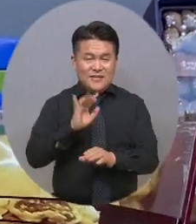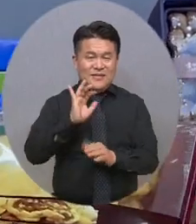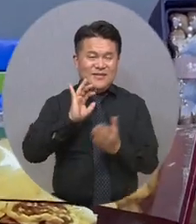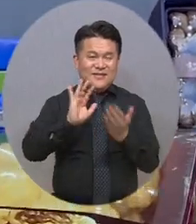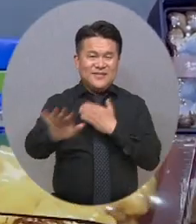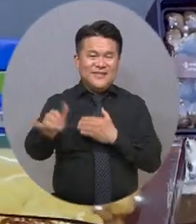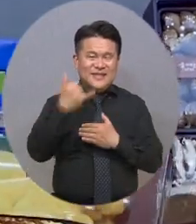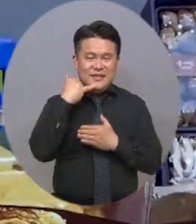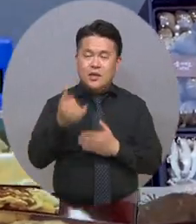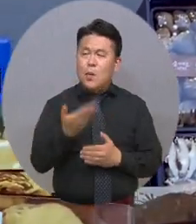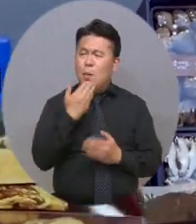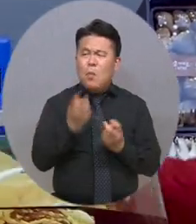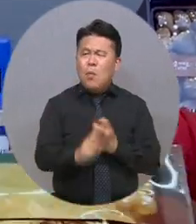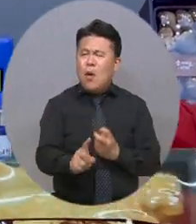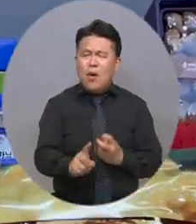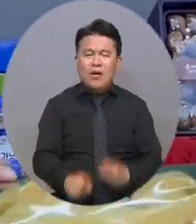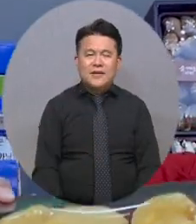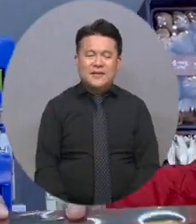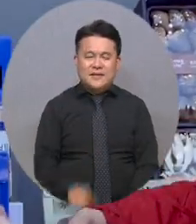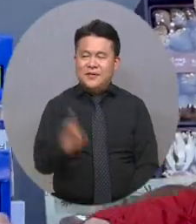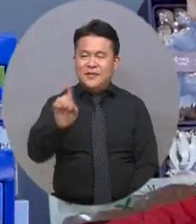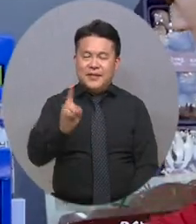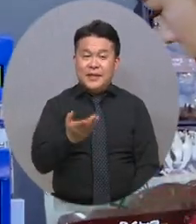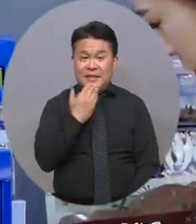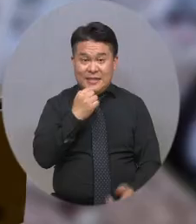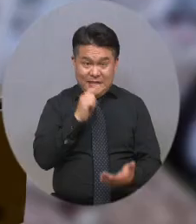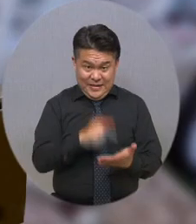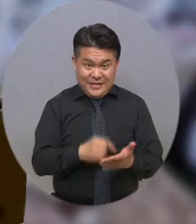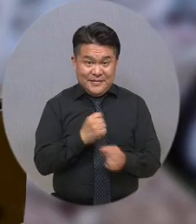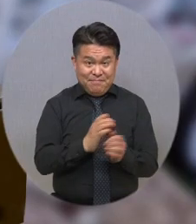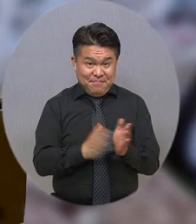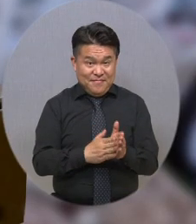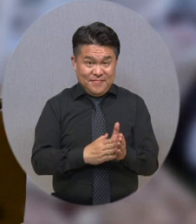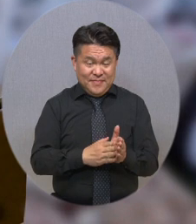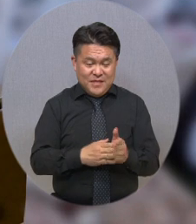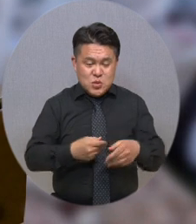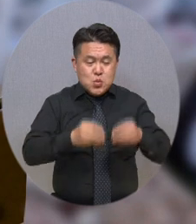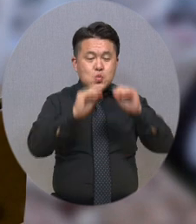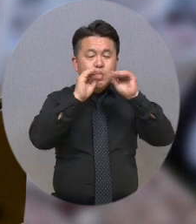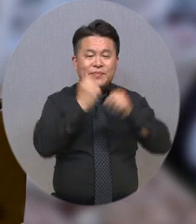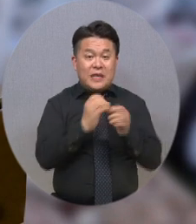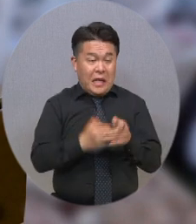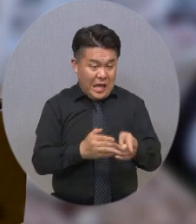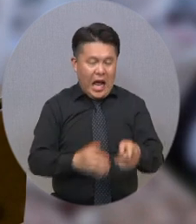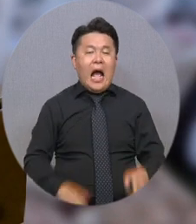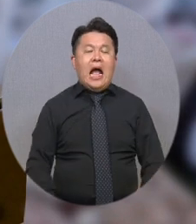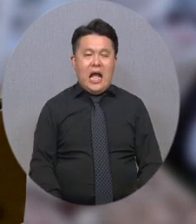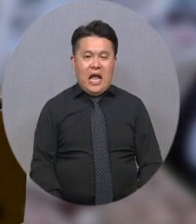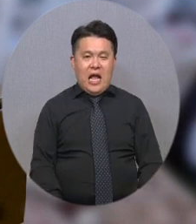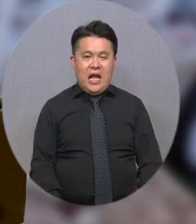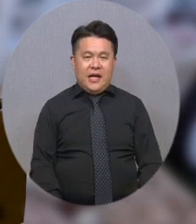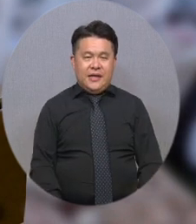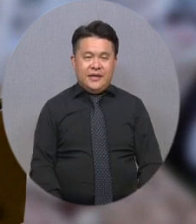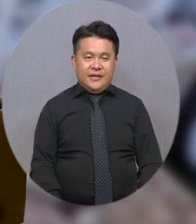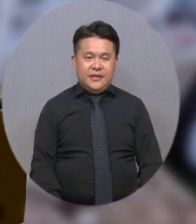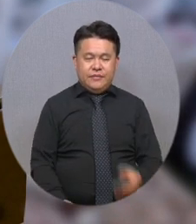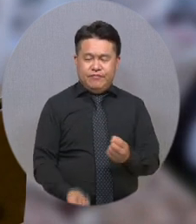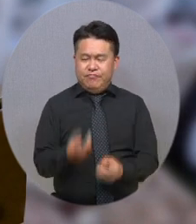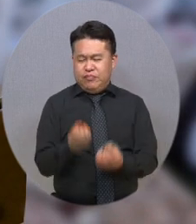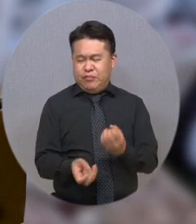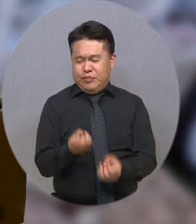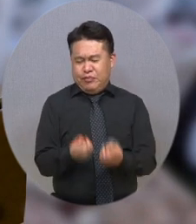어떻게 먹냐고. 그래서 아주 먹기 쉽게 이제 이렇게 아. 진액을 만들었습니다. 아, 진액. 아주 좀 진하게 다르게 있죠.